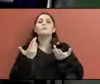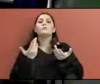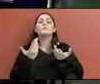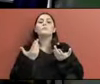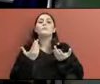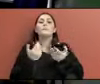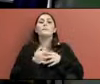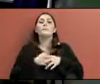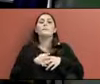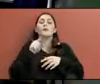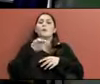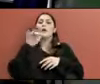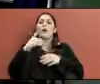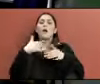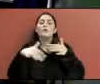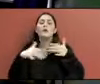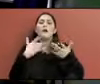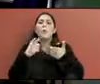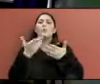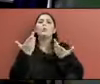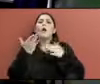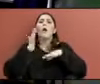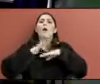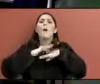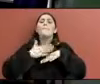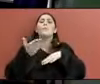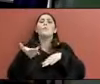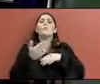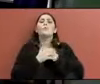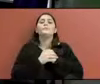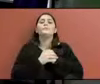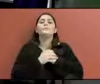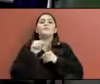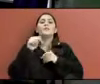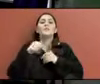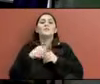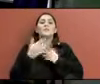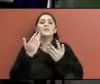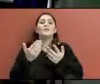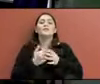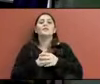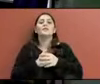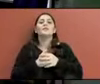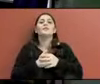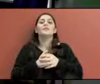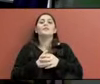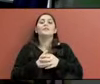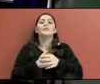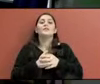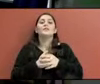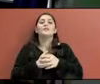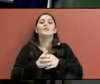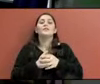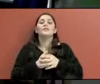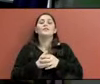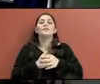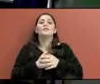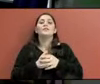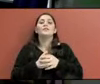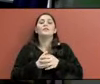Yani oraya gelen engellilerimiz orada neler yapıyor? Şimdi şu an zaten arka fonda oynuyor, gösteriyor